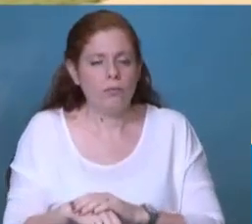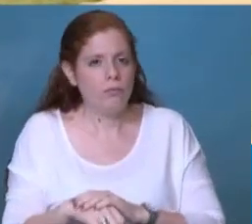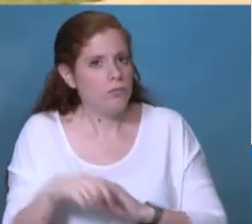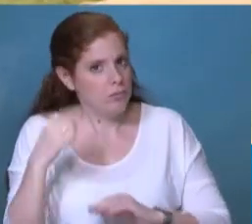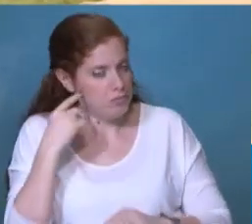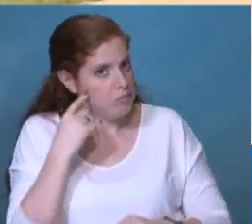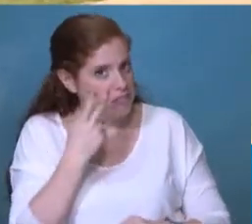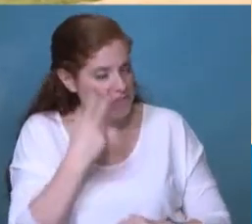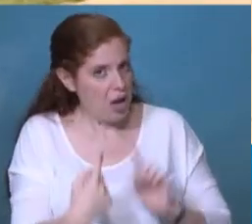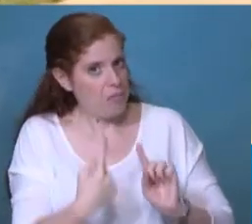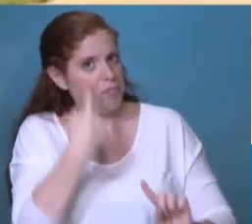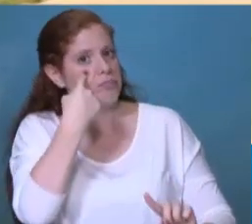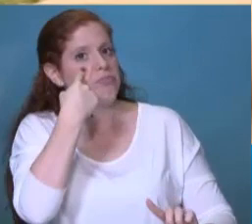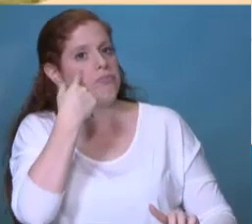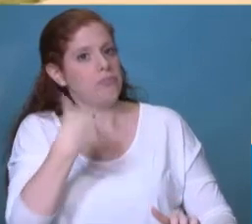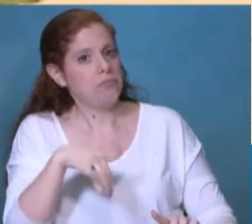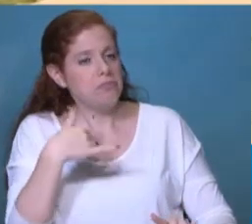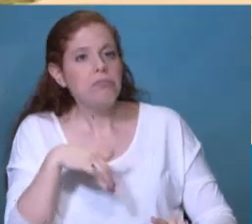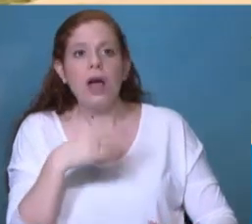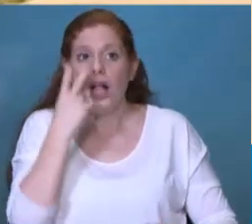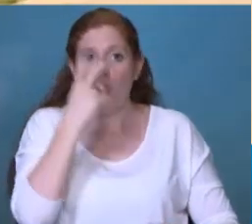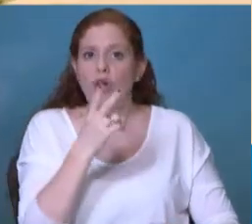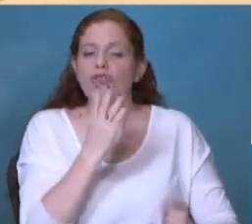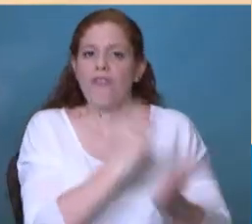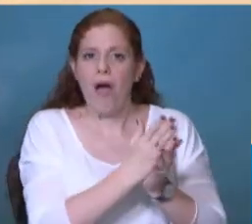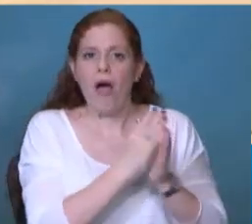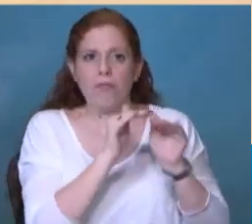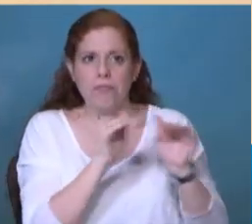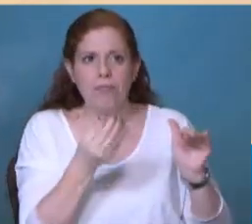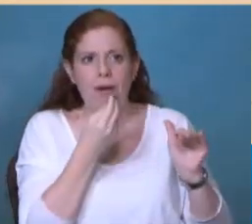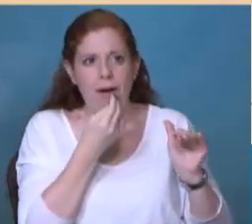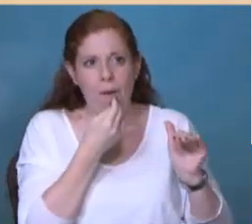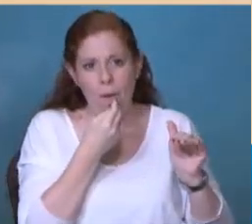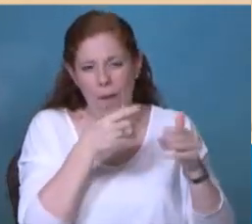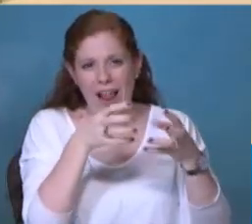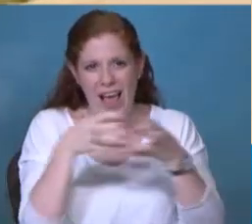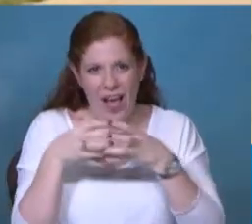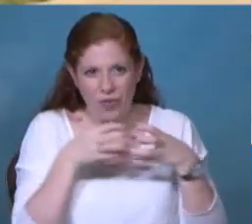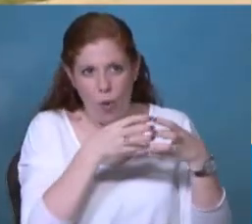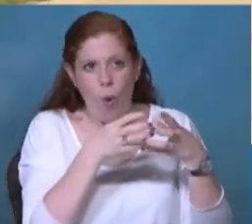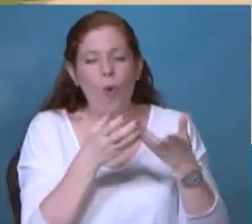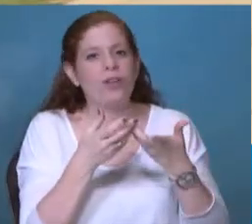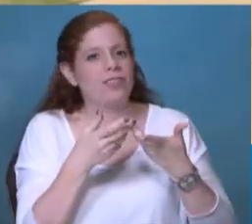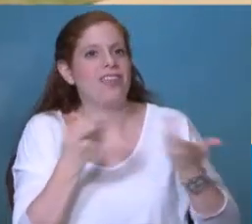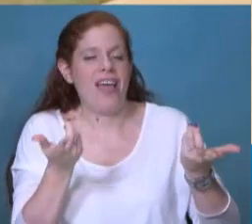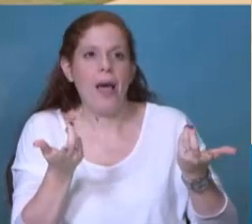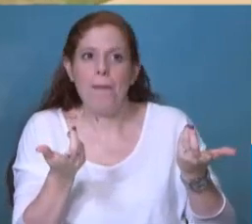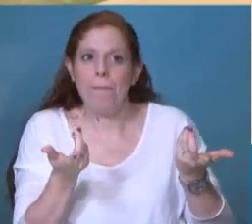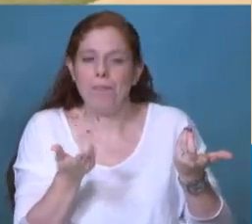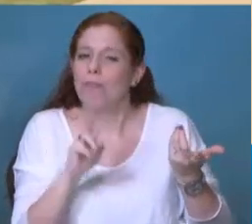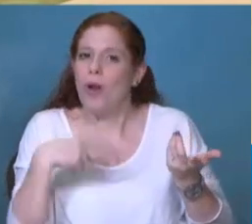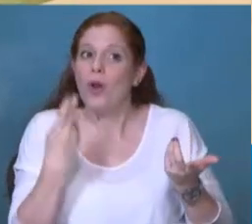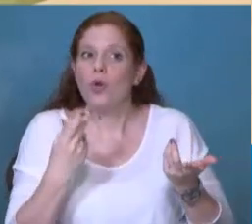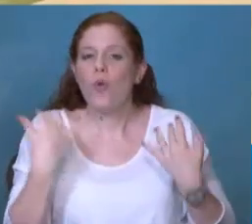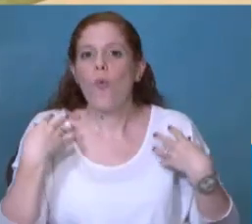מרשים ביותר. אני רואה שכבר ממוקמים כל החברות, יש שוק אוכל, הולך להיות